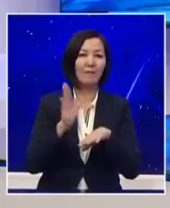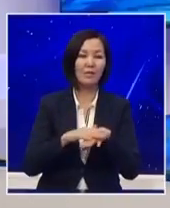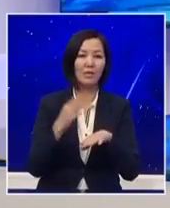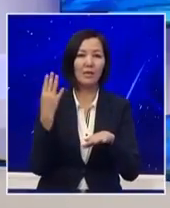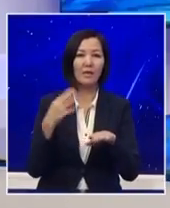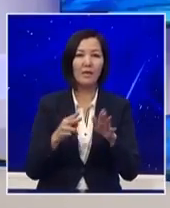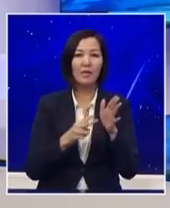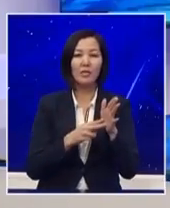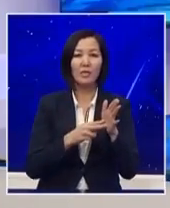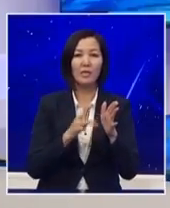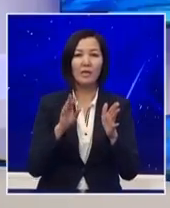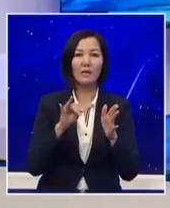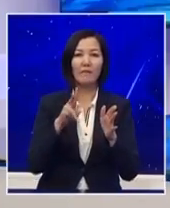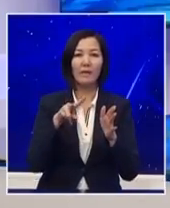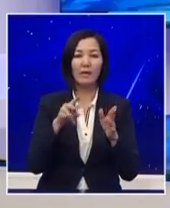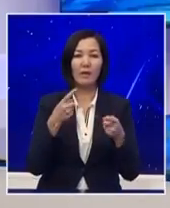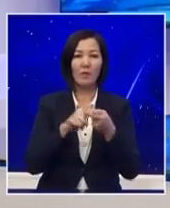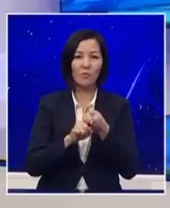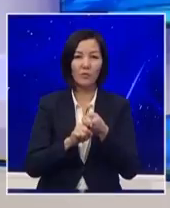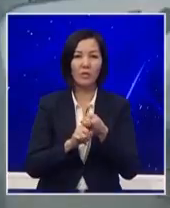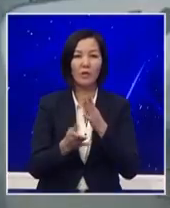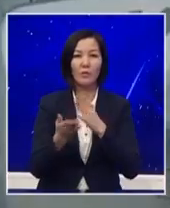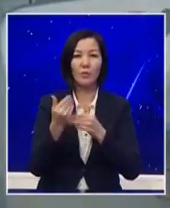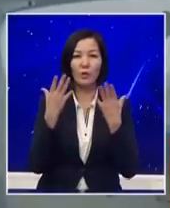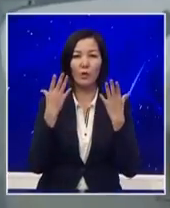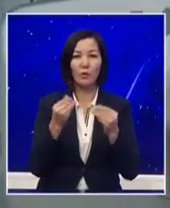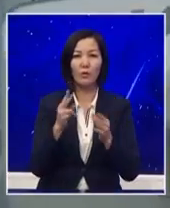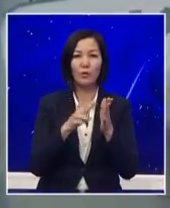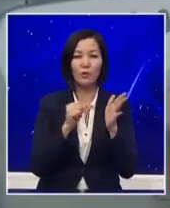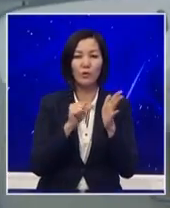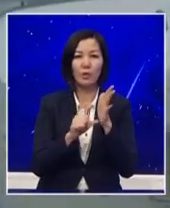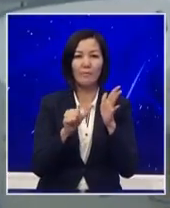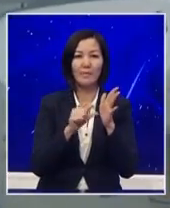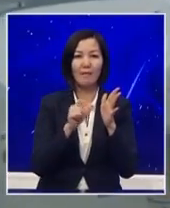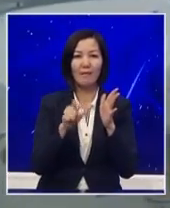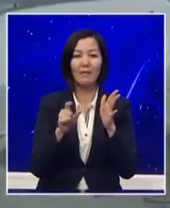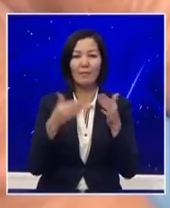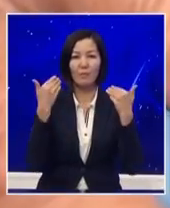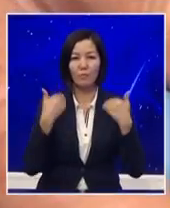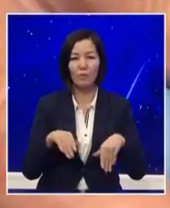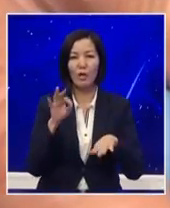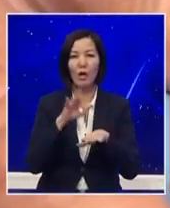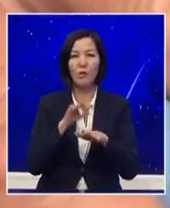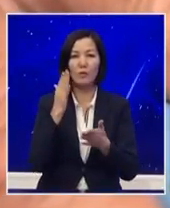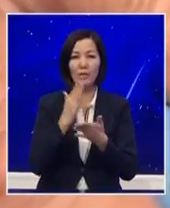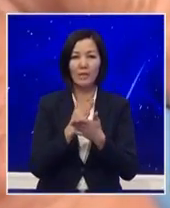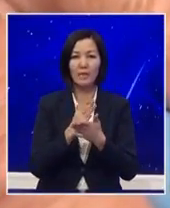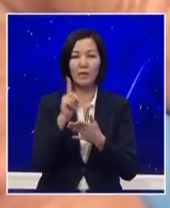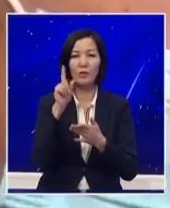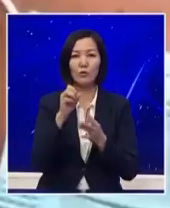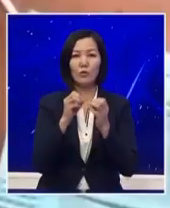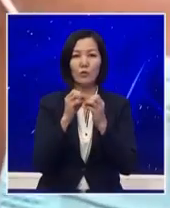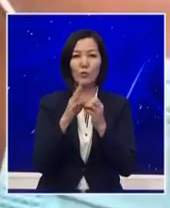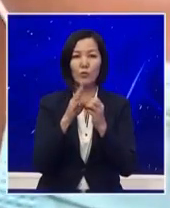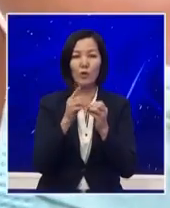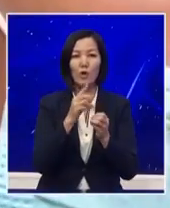өкпені жасанды желдету аппаратына қосылған. Ал өткен тәулікте 766 адамның бойынан вирус анықталған. Оның